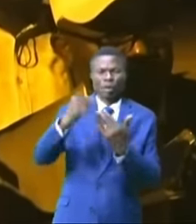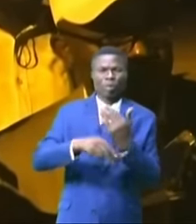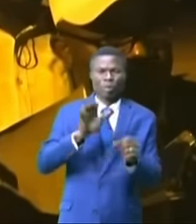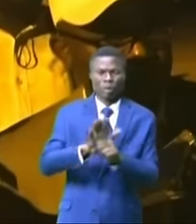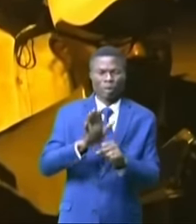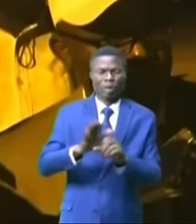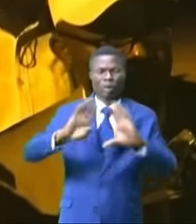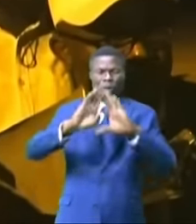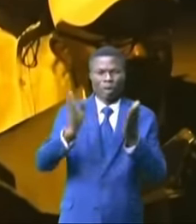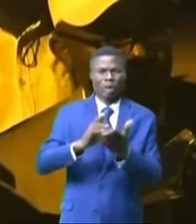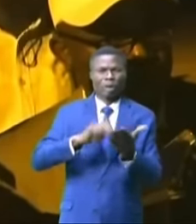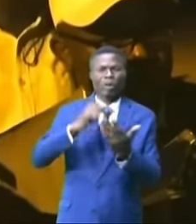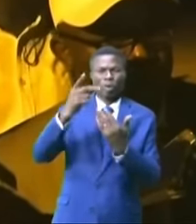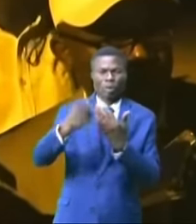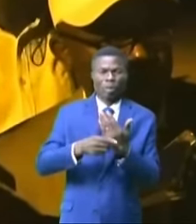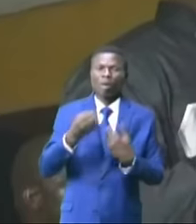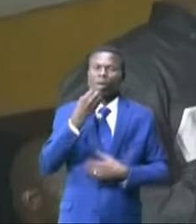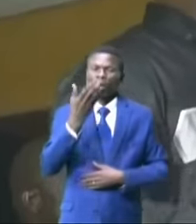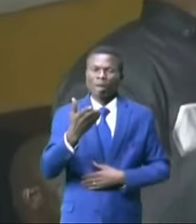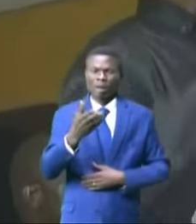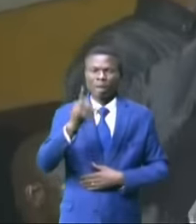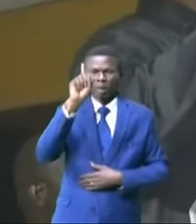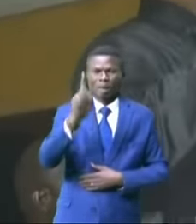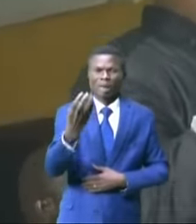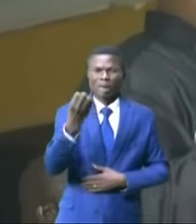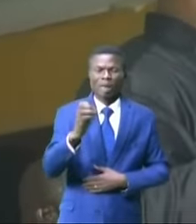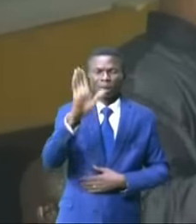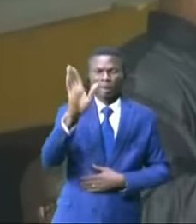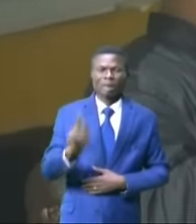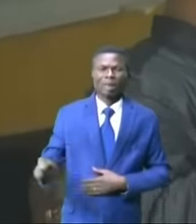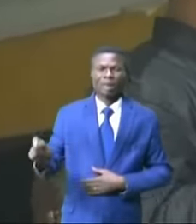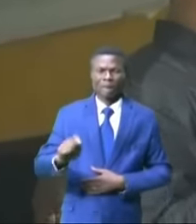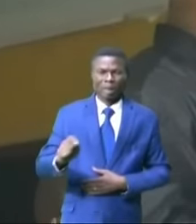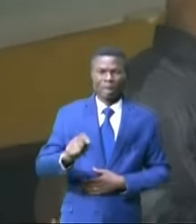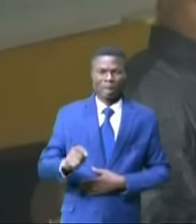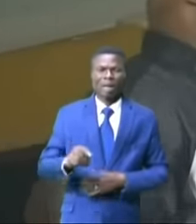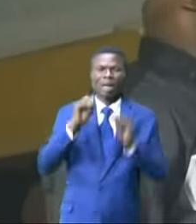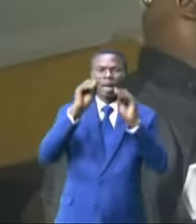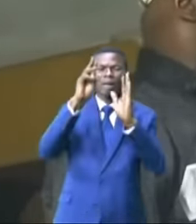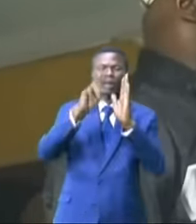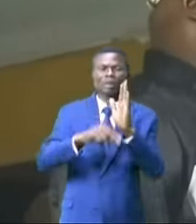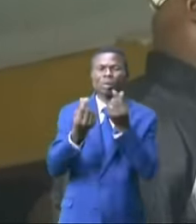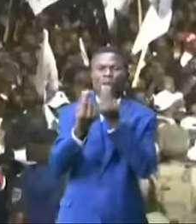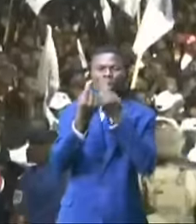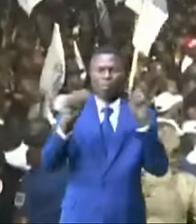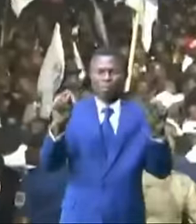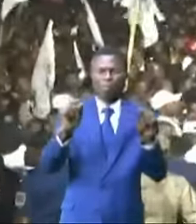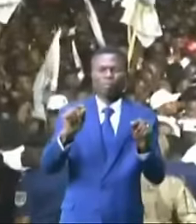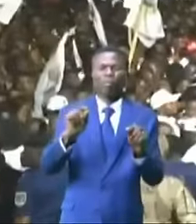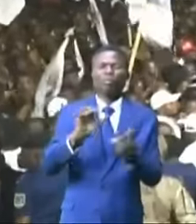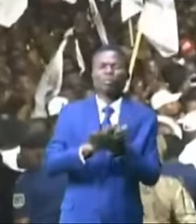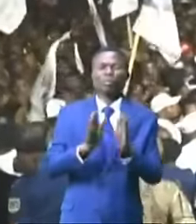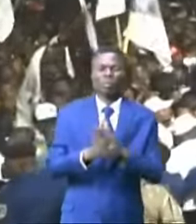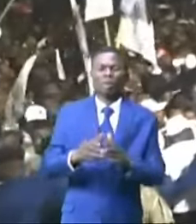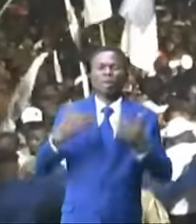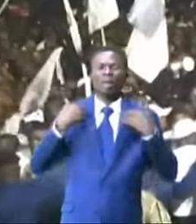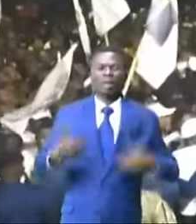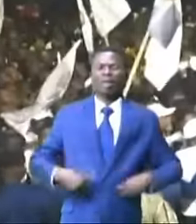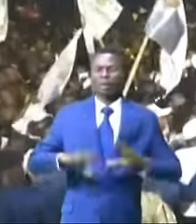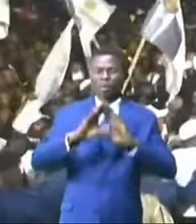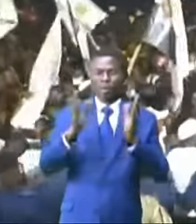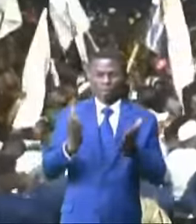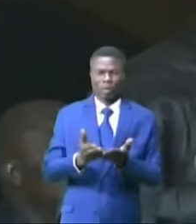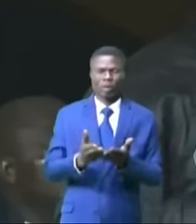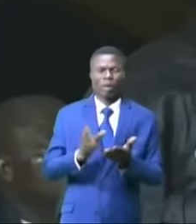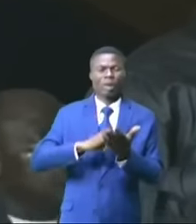ces projets, ces programmes, par exemple celui du 145 territoires, la gratuité de l'enseignement, la santé pour tous, sont